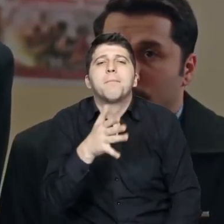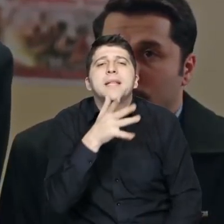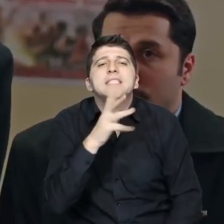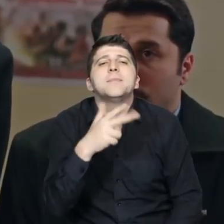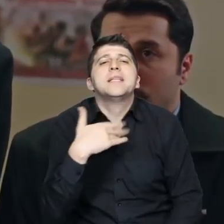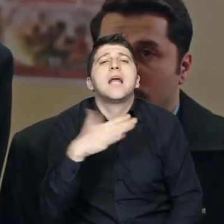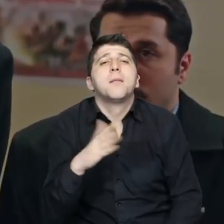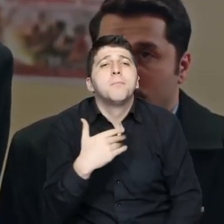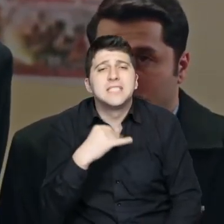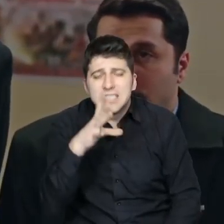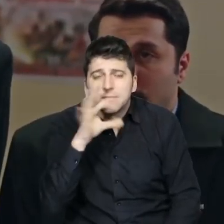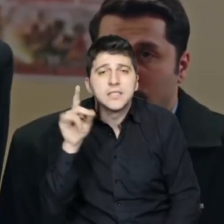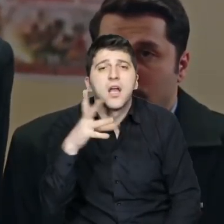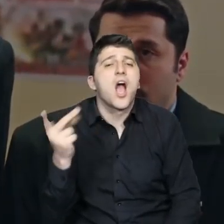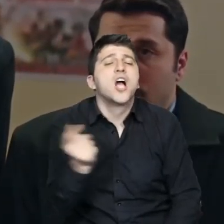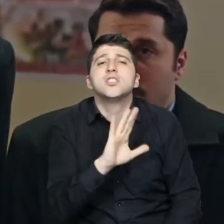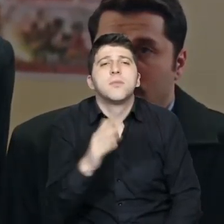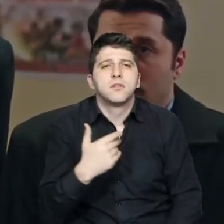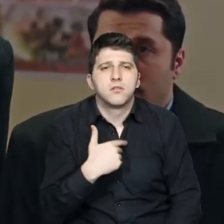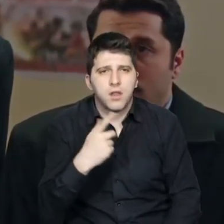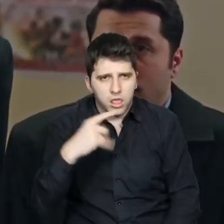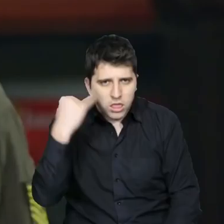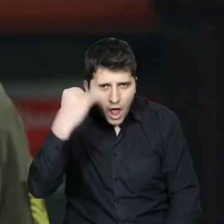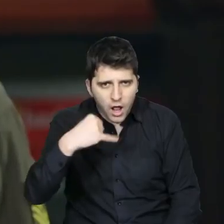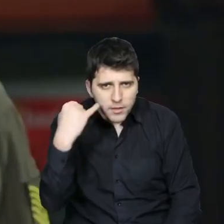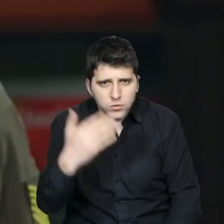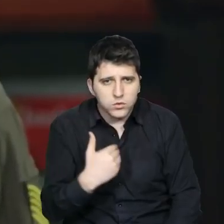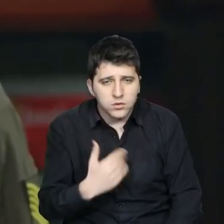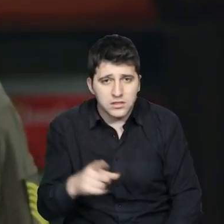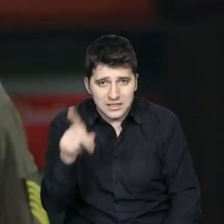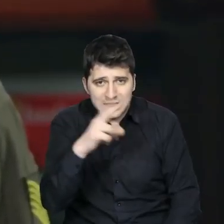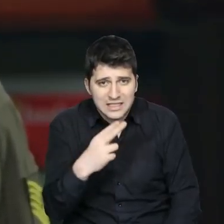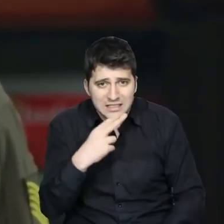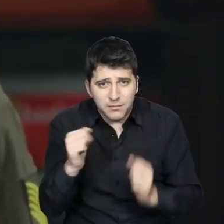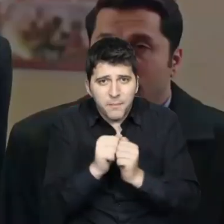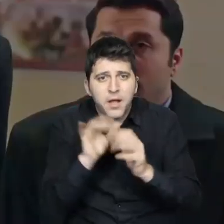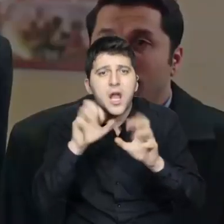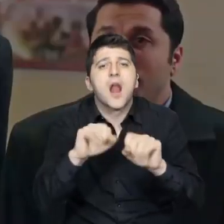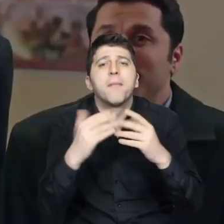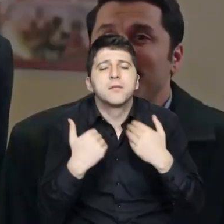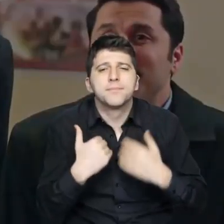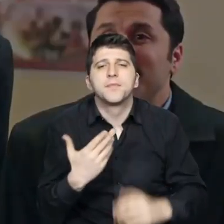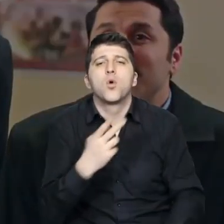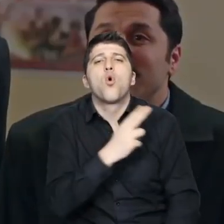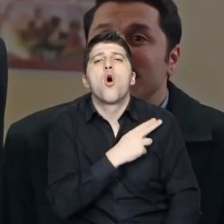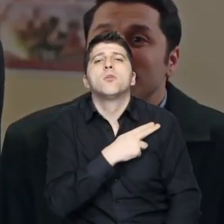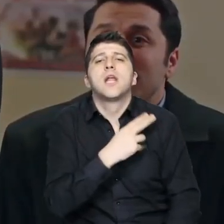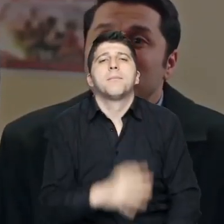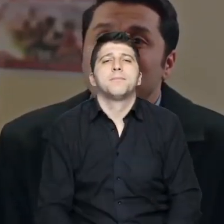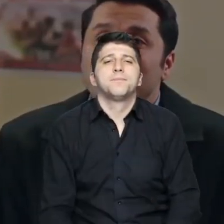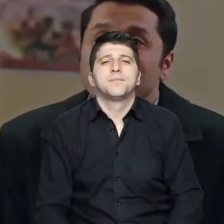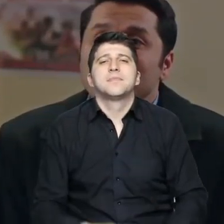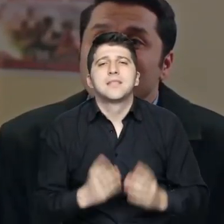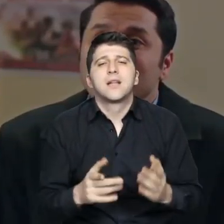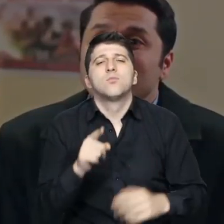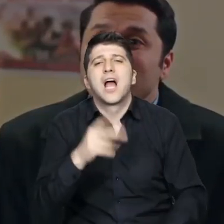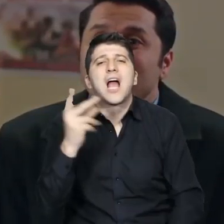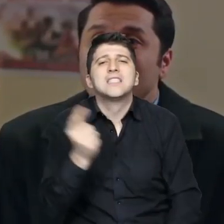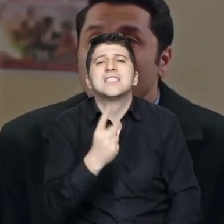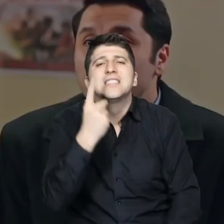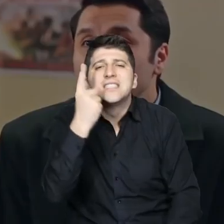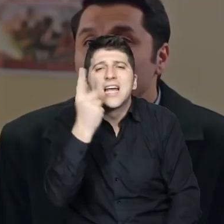değil. Biz kimseyi kaçırmadık. Oğlum sen dalga mı geçiyorsun? Sizi kızlarla beraber yakalamadık mı? Komutanım... Yani burada kaçırılan